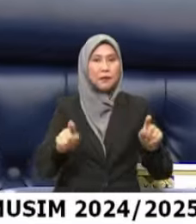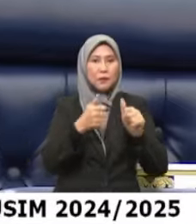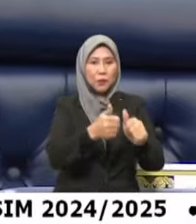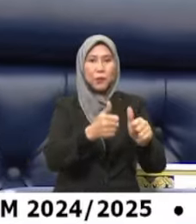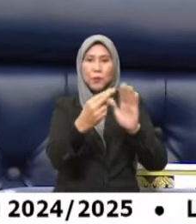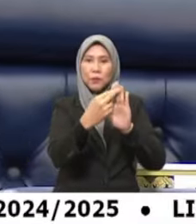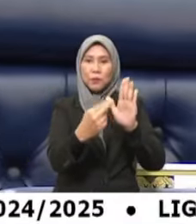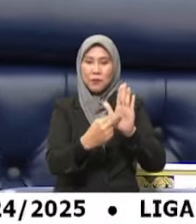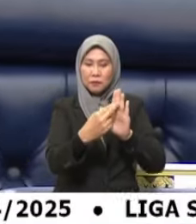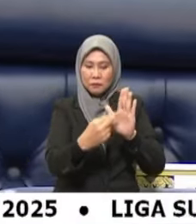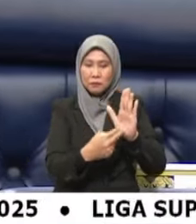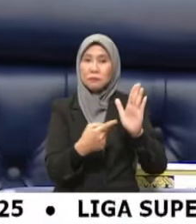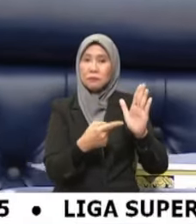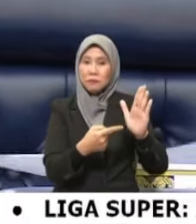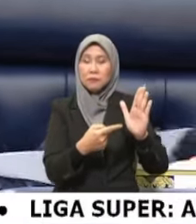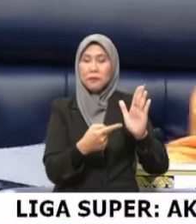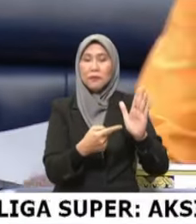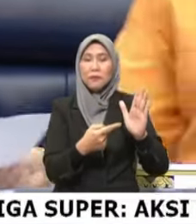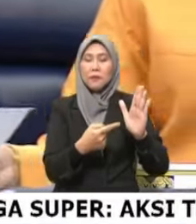undang-undang, saya rasa